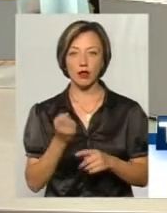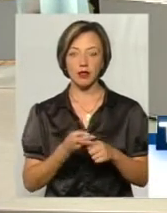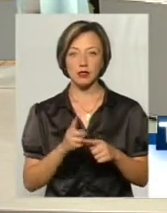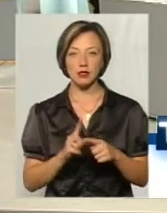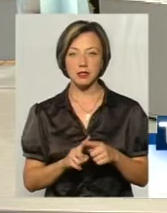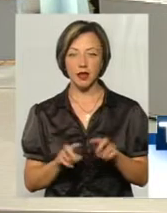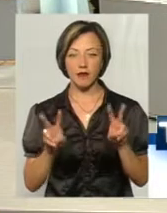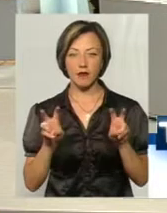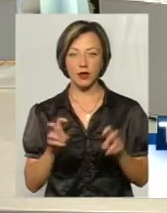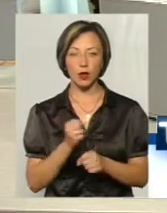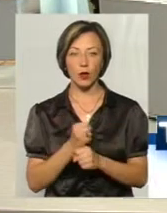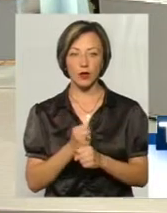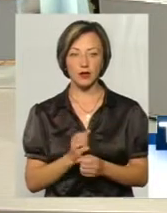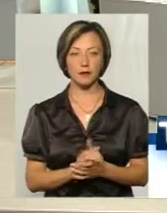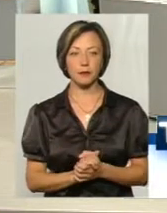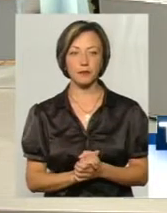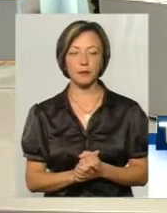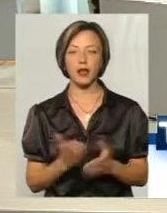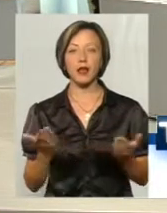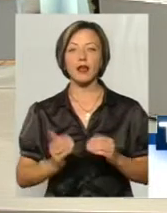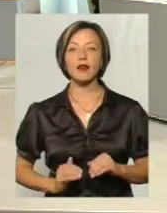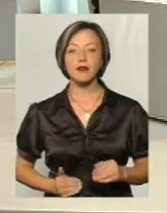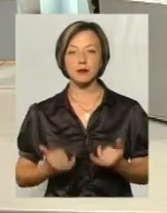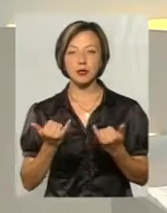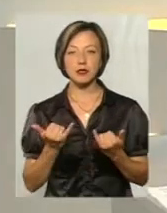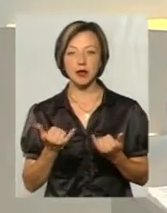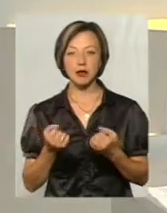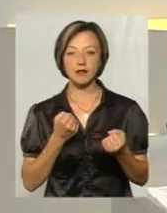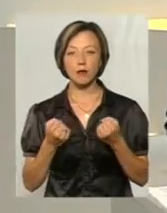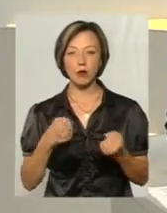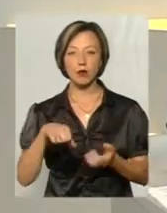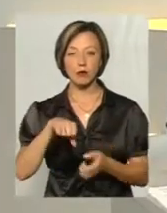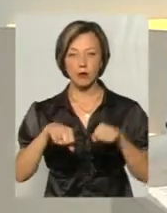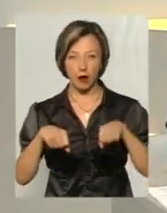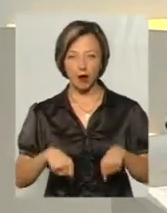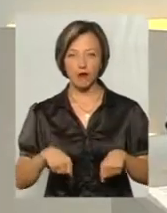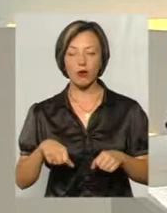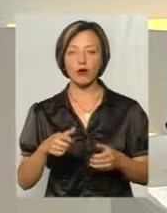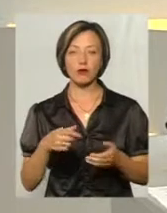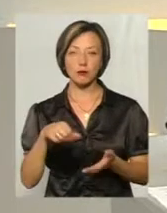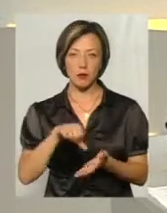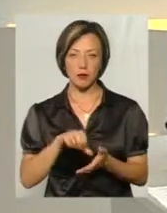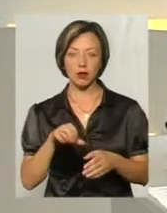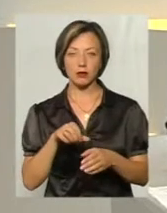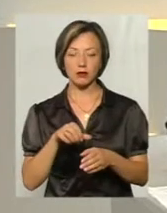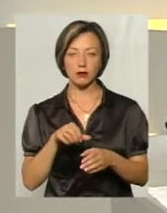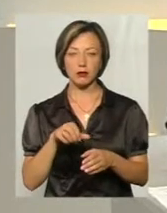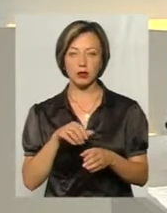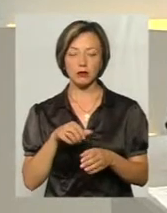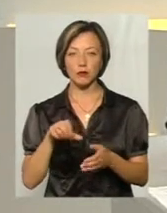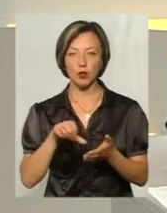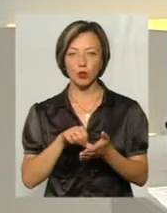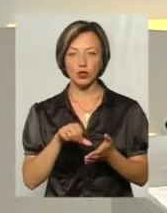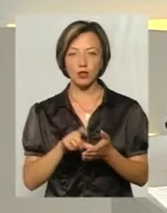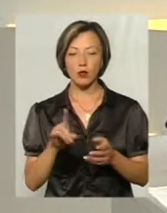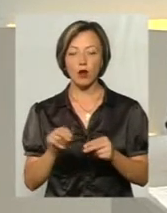об'єкт. Які фірми зараз виборюють право? В тендерах? Ну, в тендерах